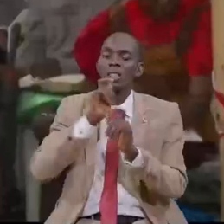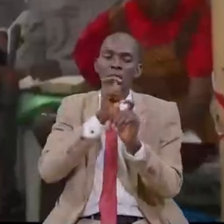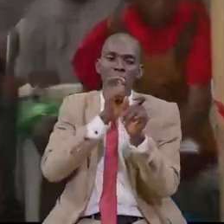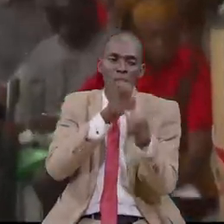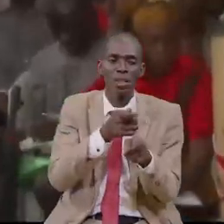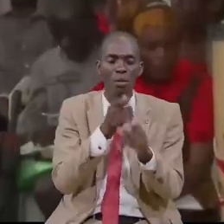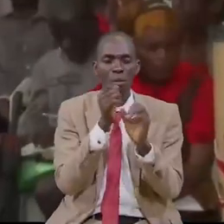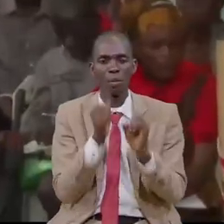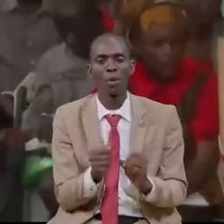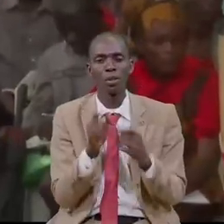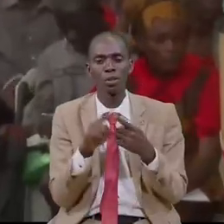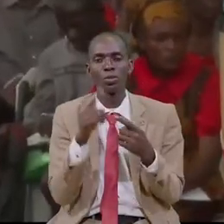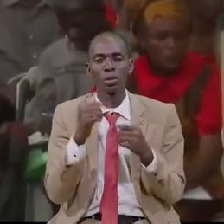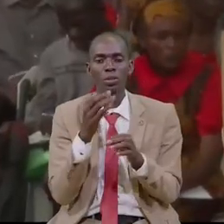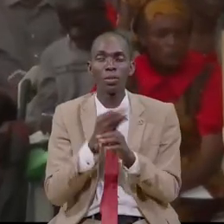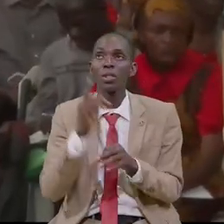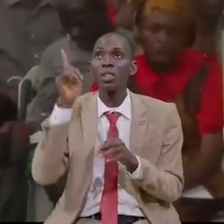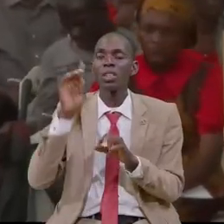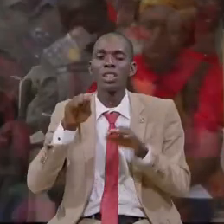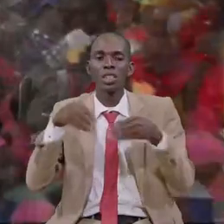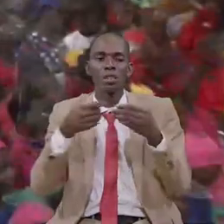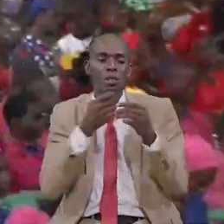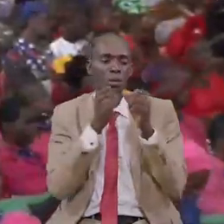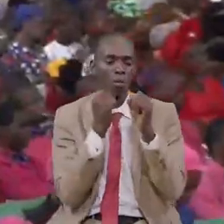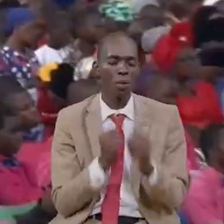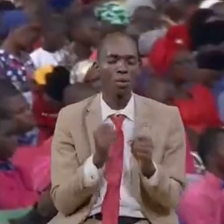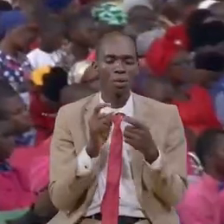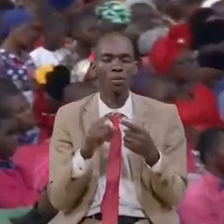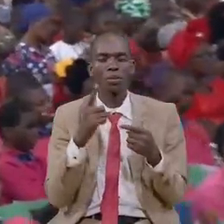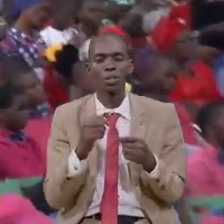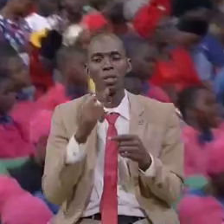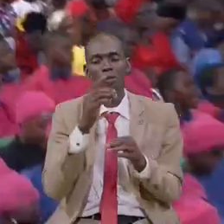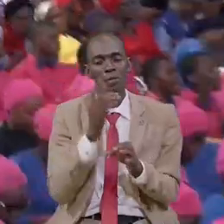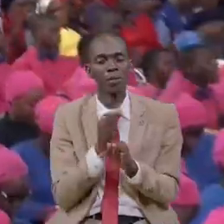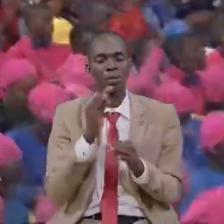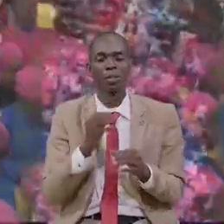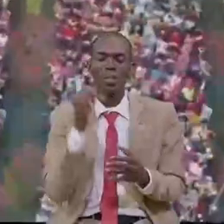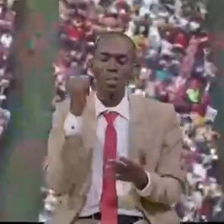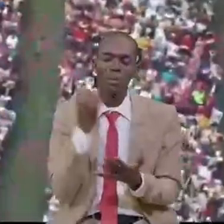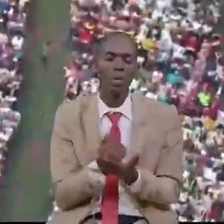fatigué. Il donne de la force à celui qui est fatigué. Amen.